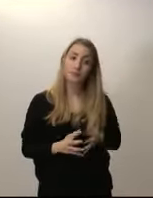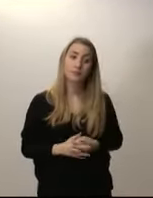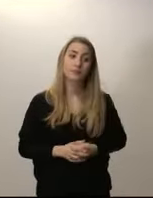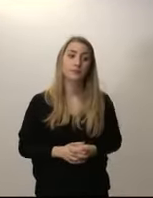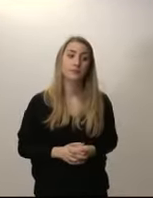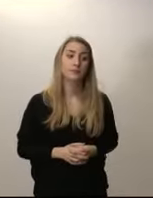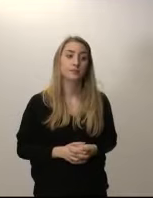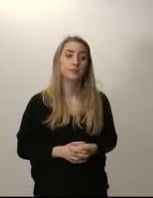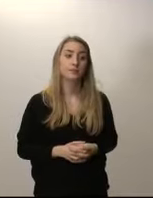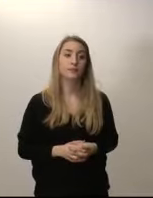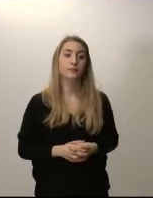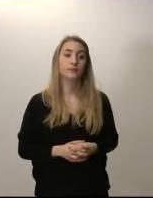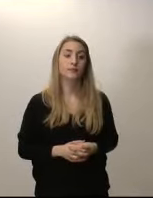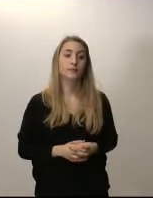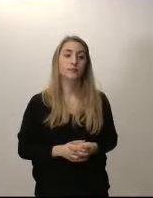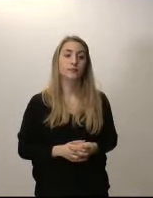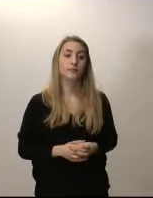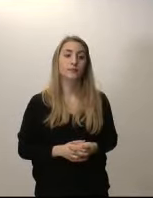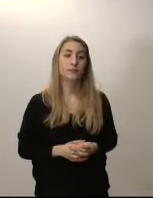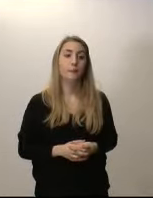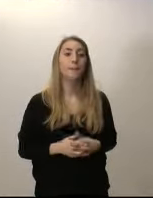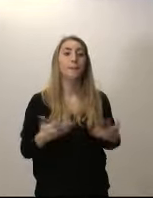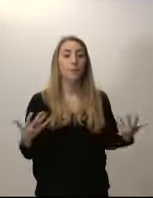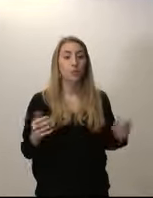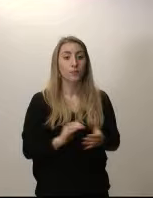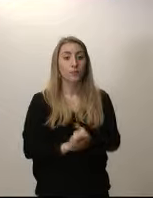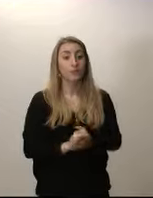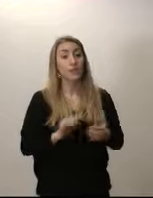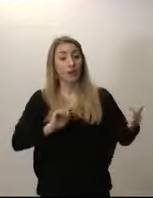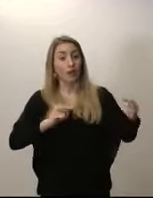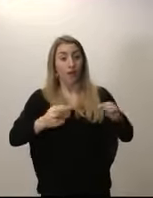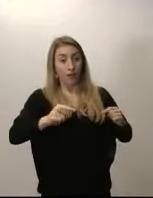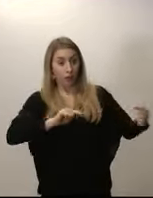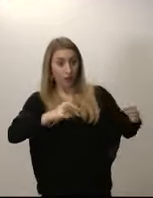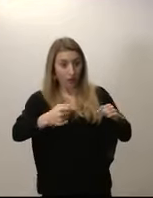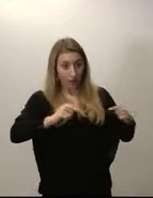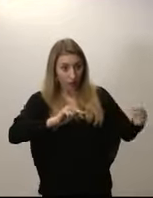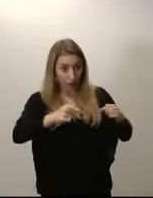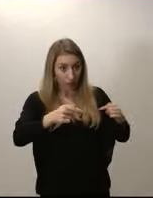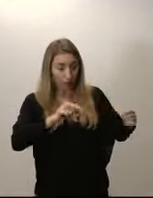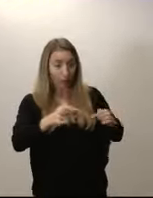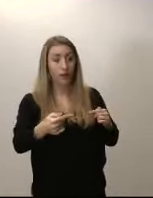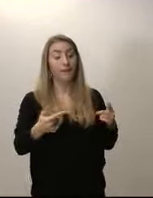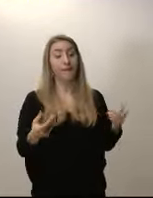Bon, y a-t-il, puisque le débat sera court, presque, pas consensuel, mais